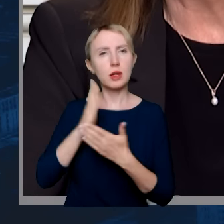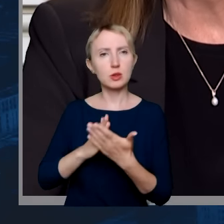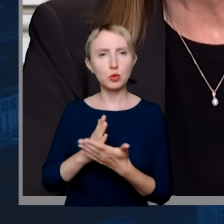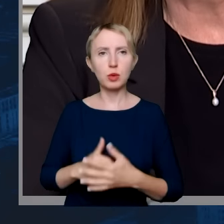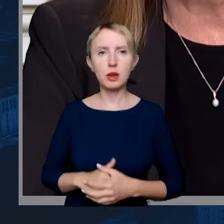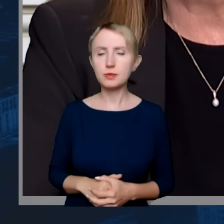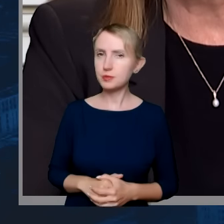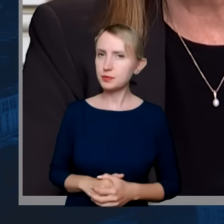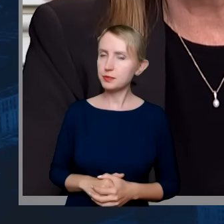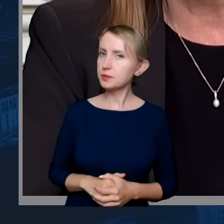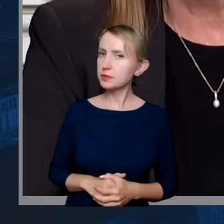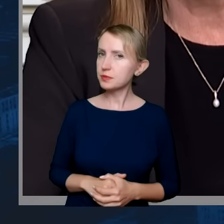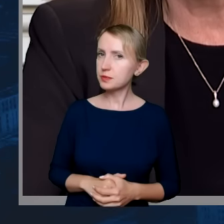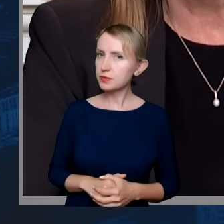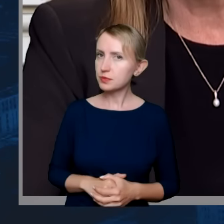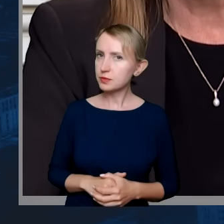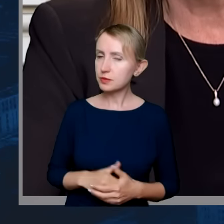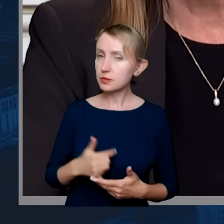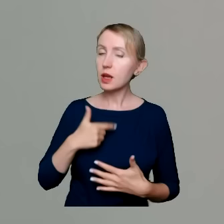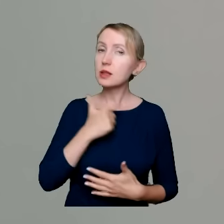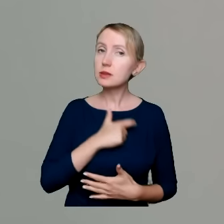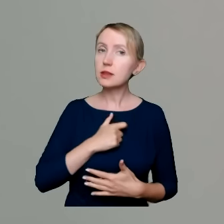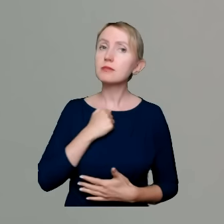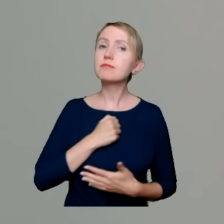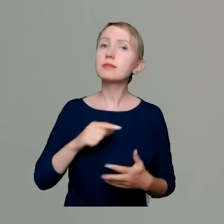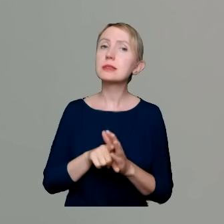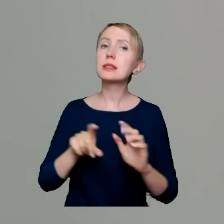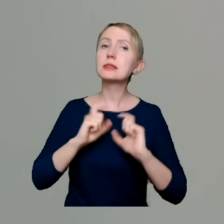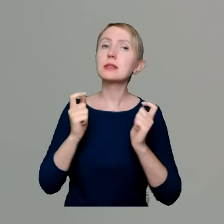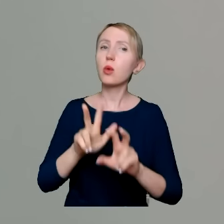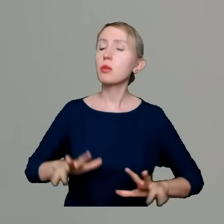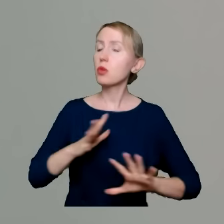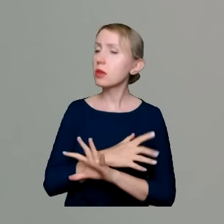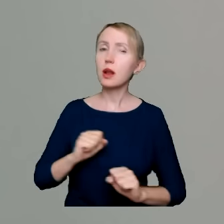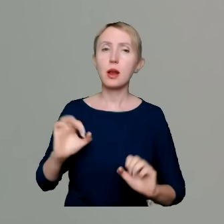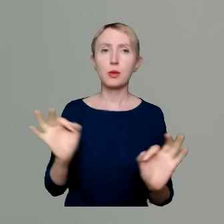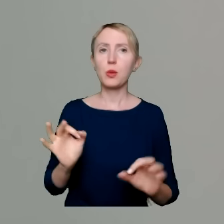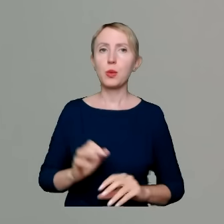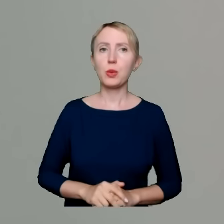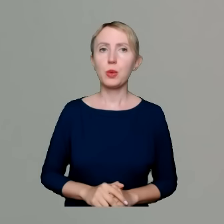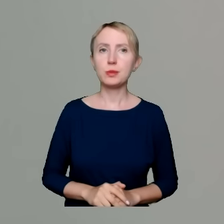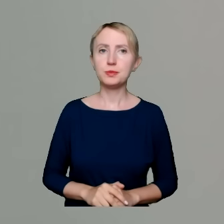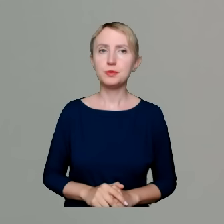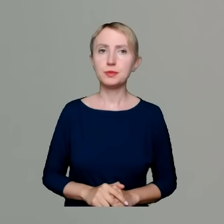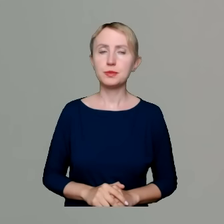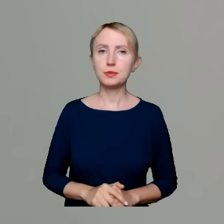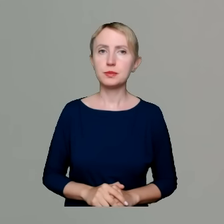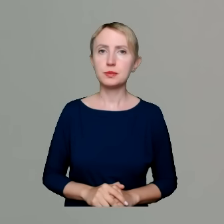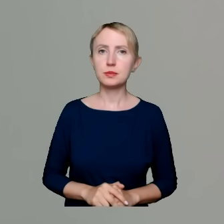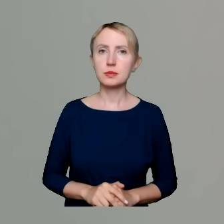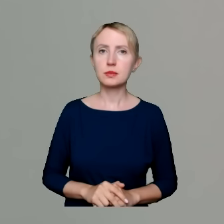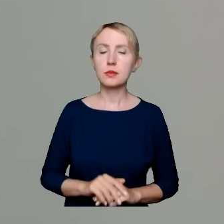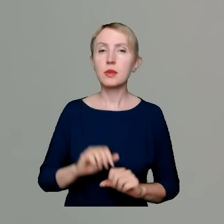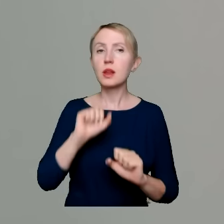złożenia wielkich i serdecznych kondolencji dla całej rodziny, bo to wielka tragedia. W żadnej mojej wypowiedzi nie znajdziecie